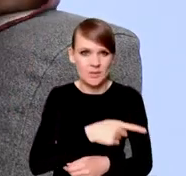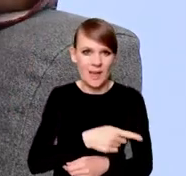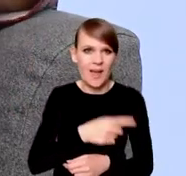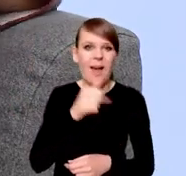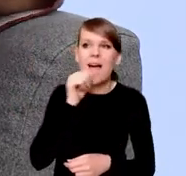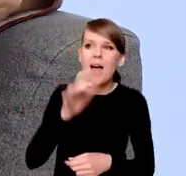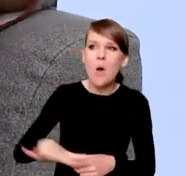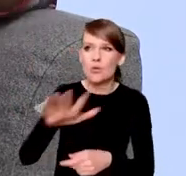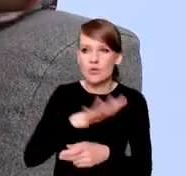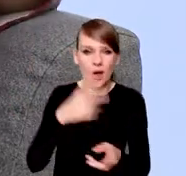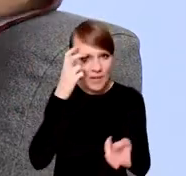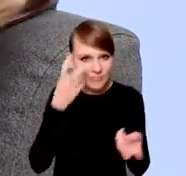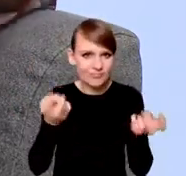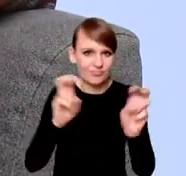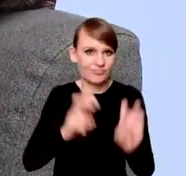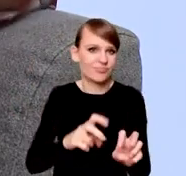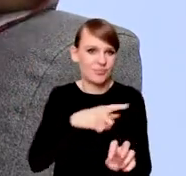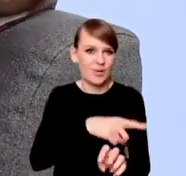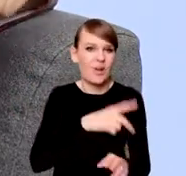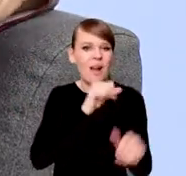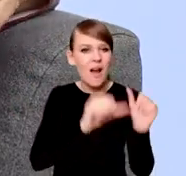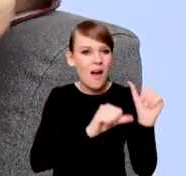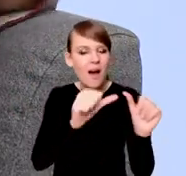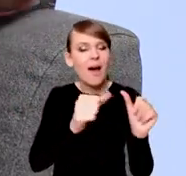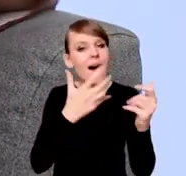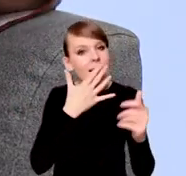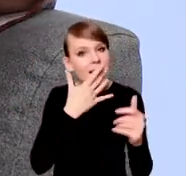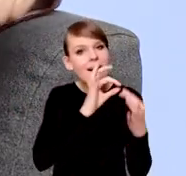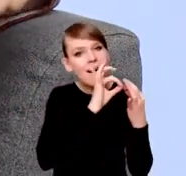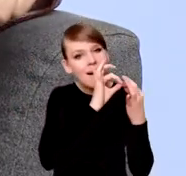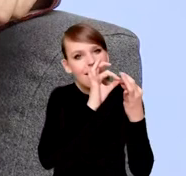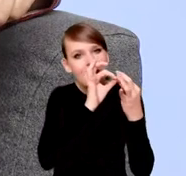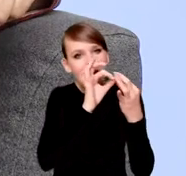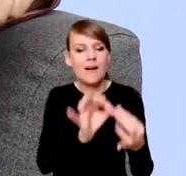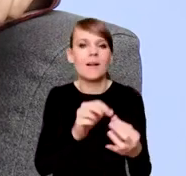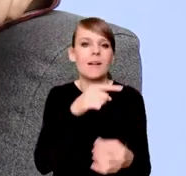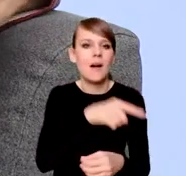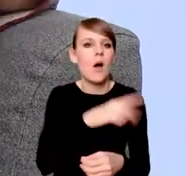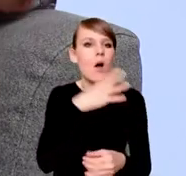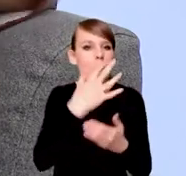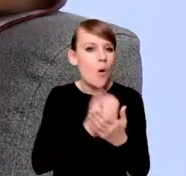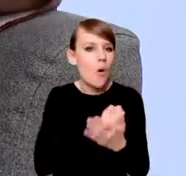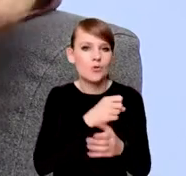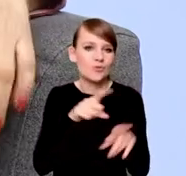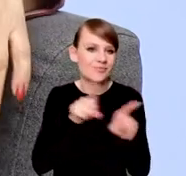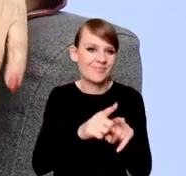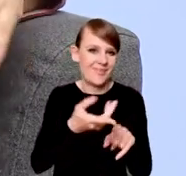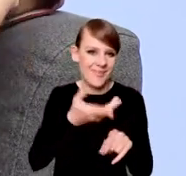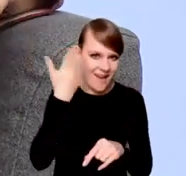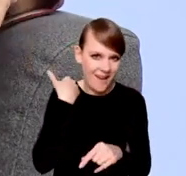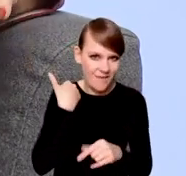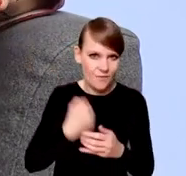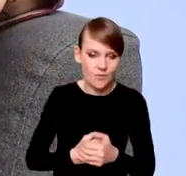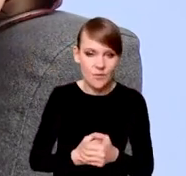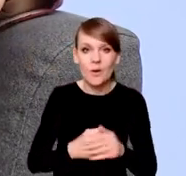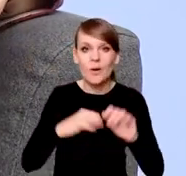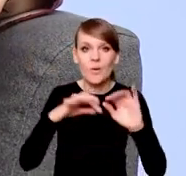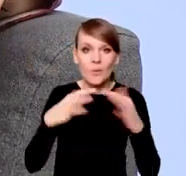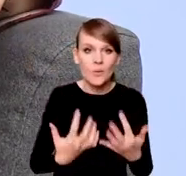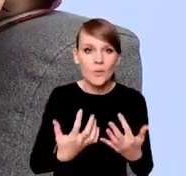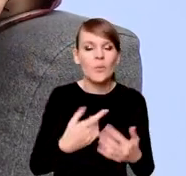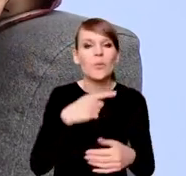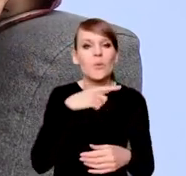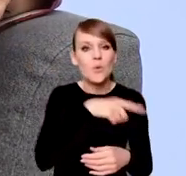społeczeństwa, żeby ona nadal trwała i przynosiła te korzyści, które przynosiła od początku, czyli w tym przypadku kreowała